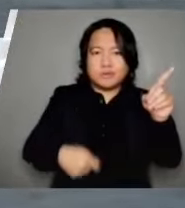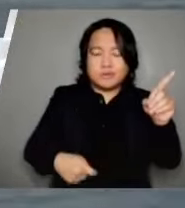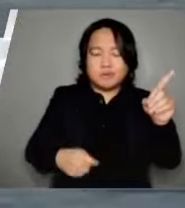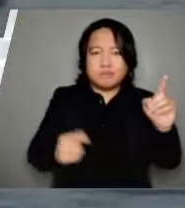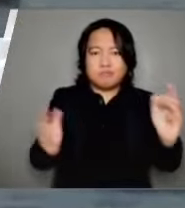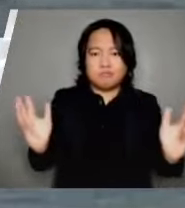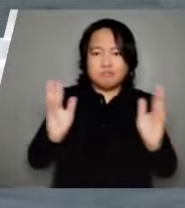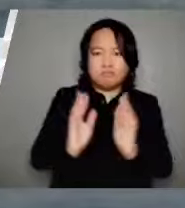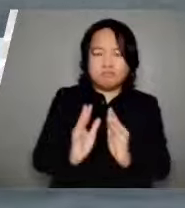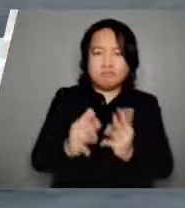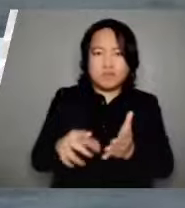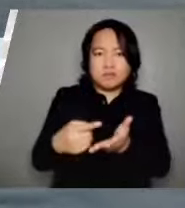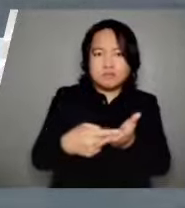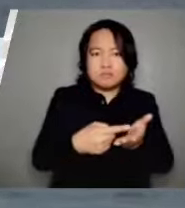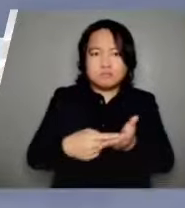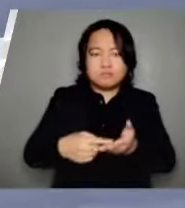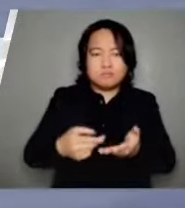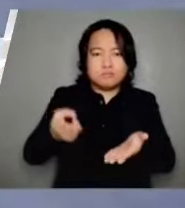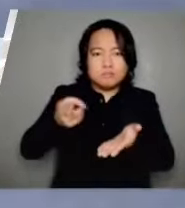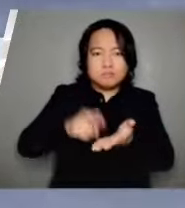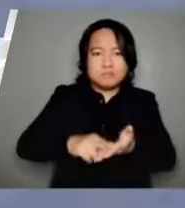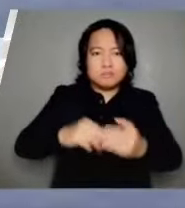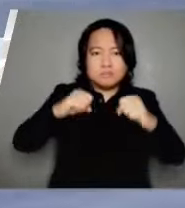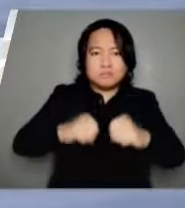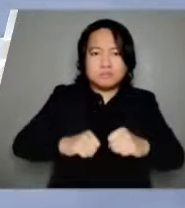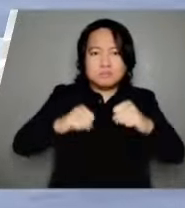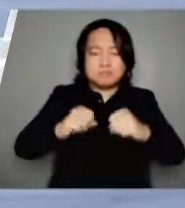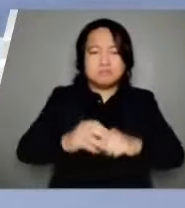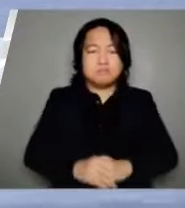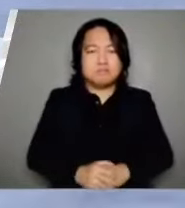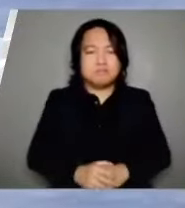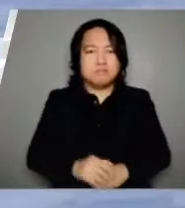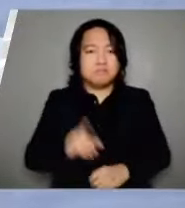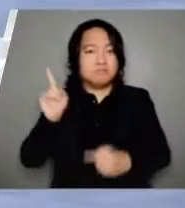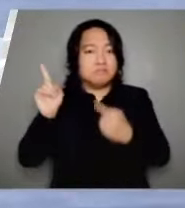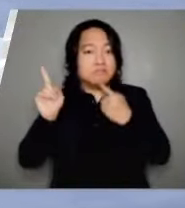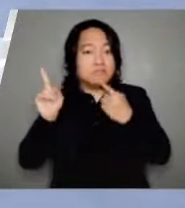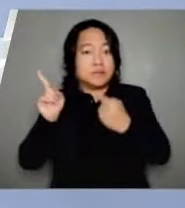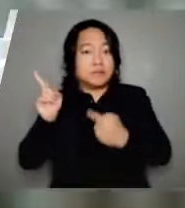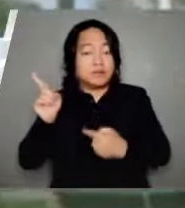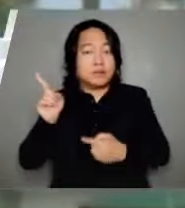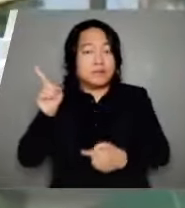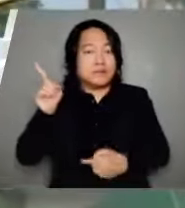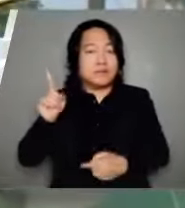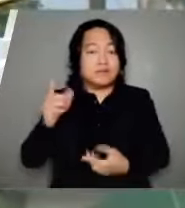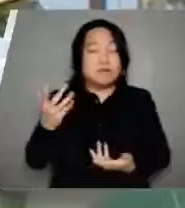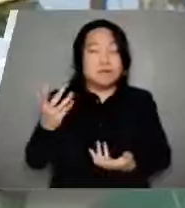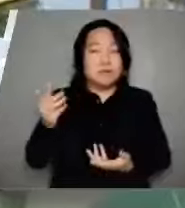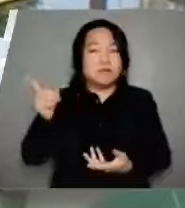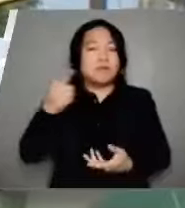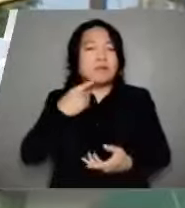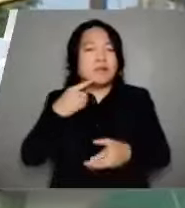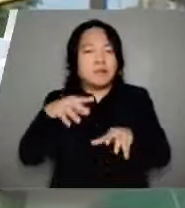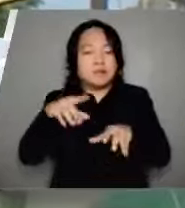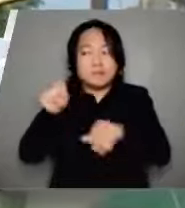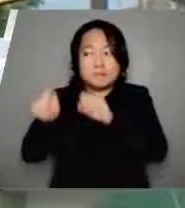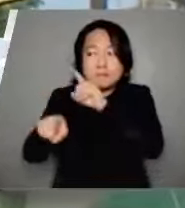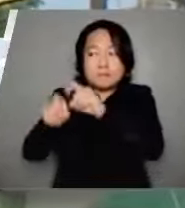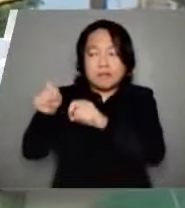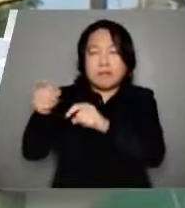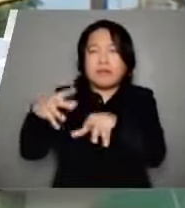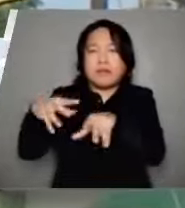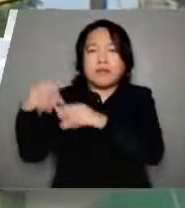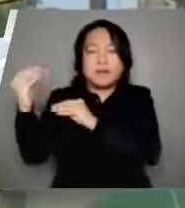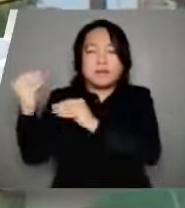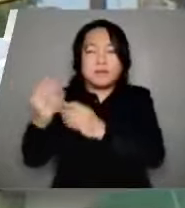unang sabi ng Armed Forces spokesman, nakalivraw ito at di sinabi kung kailan ang balik. Pero bandang hapon lumabas na